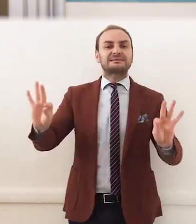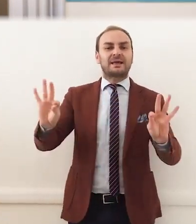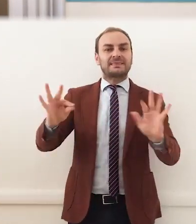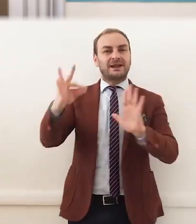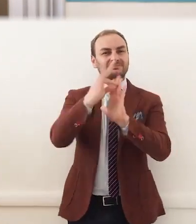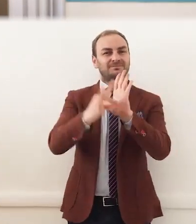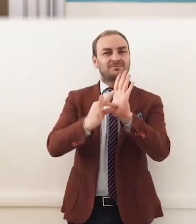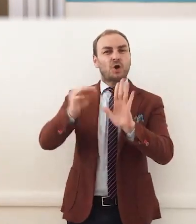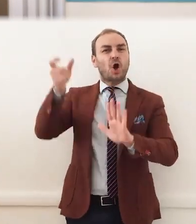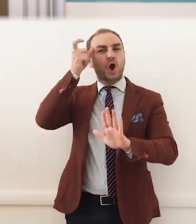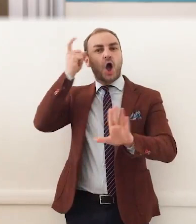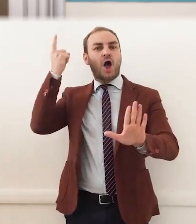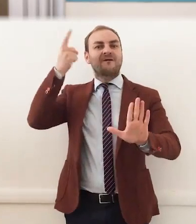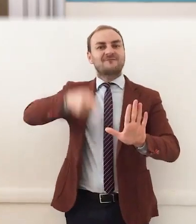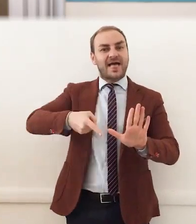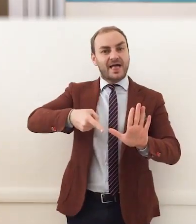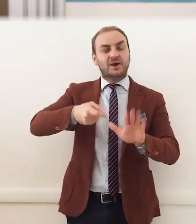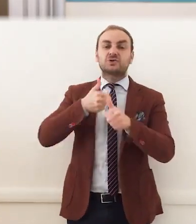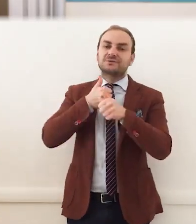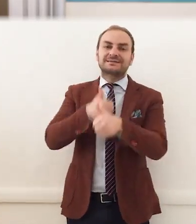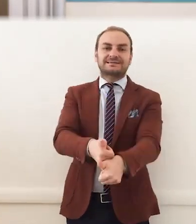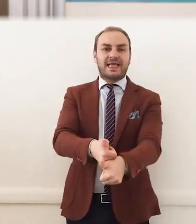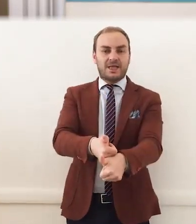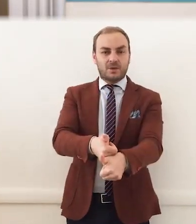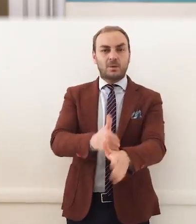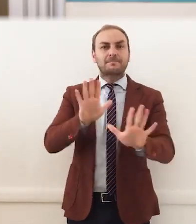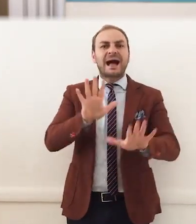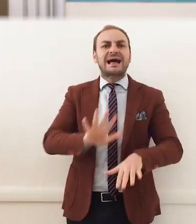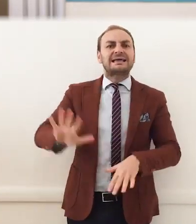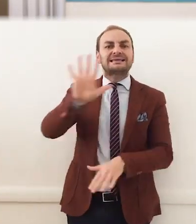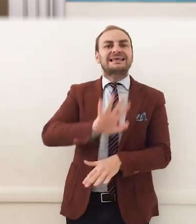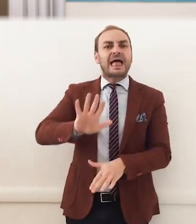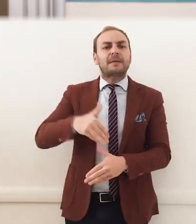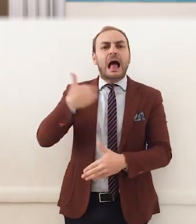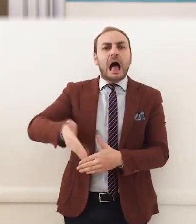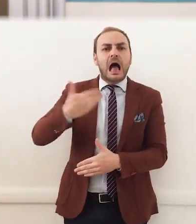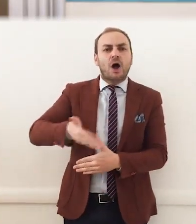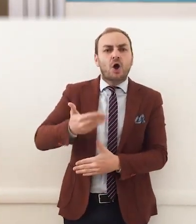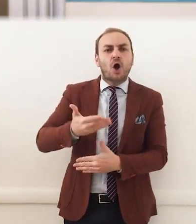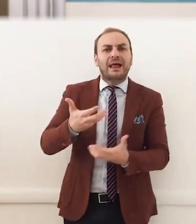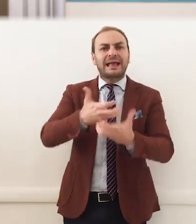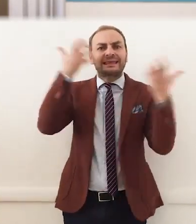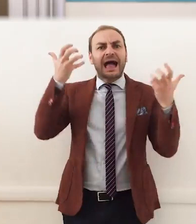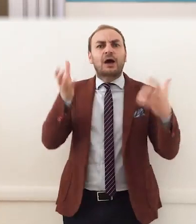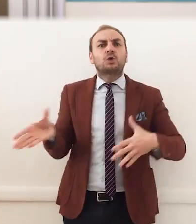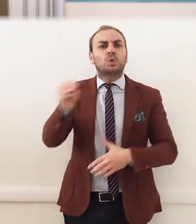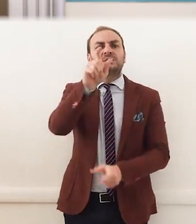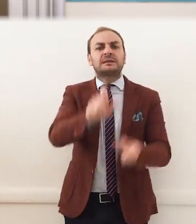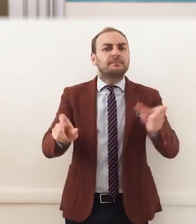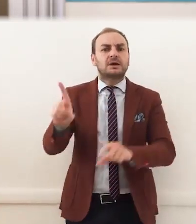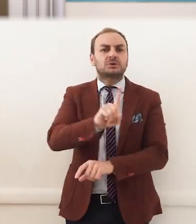del dpcm rispetti l'ordinanza purtroppo tutto questo ancora non è chiaro a tutti e serve essere